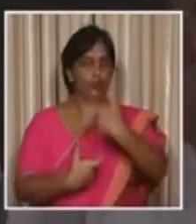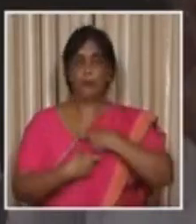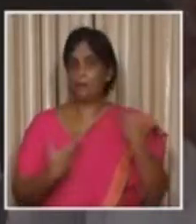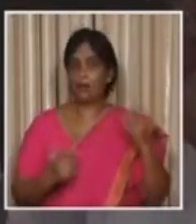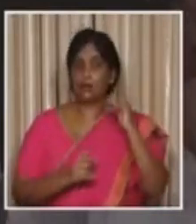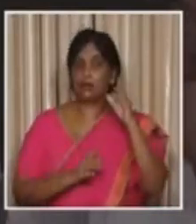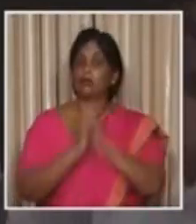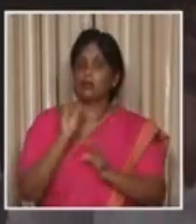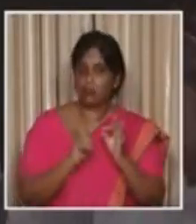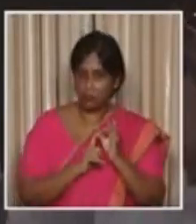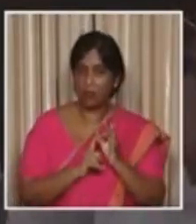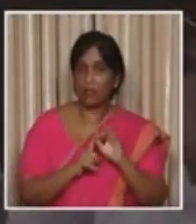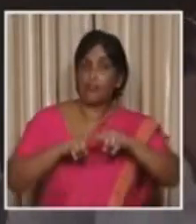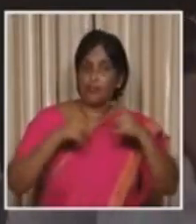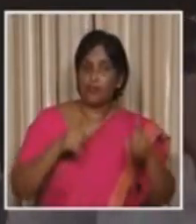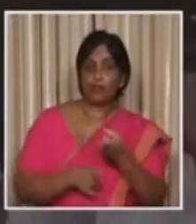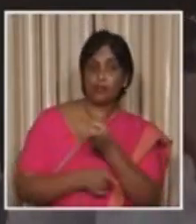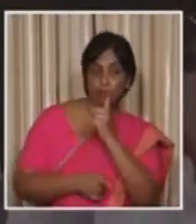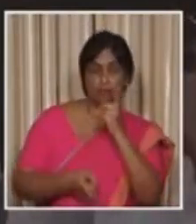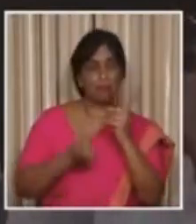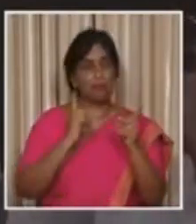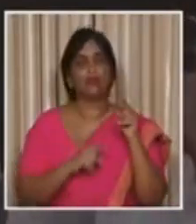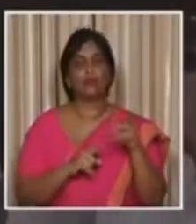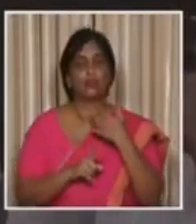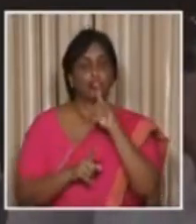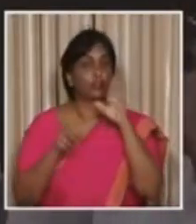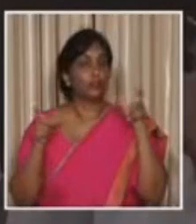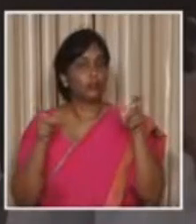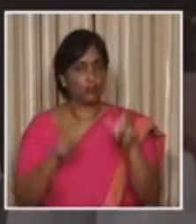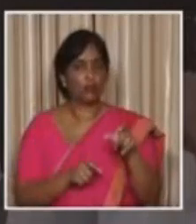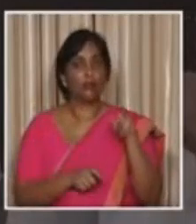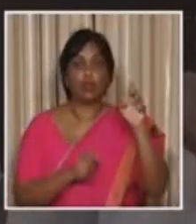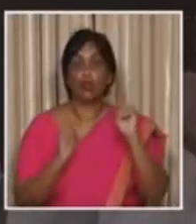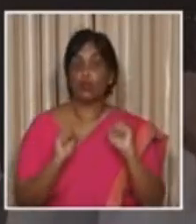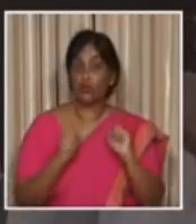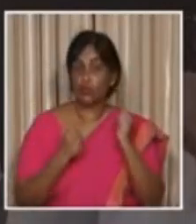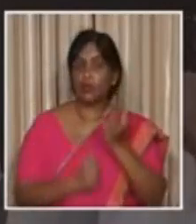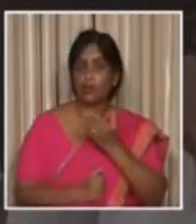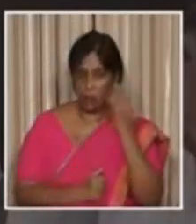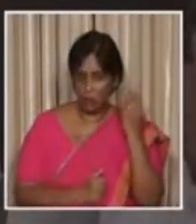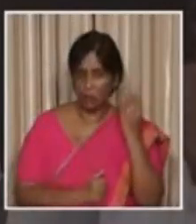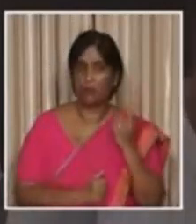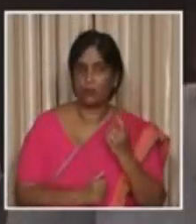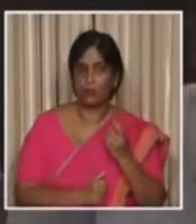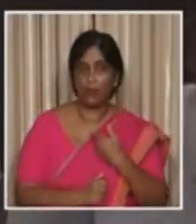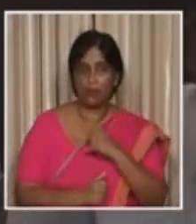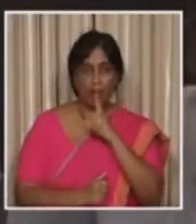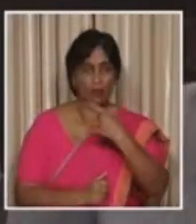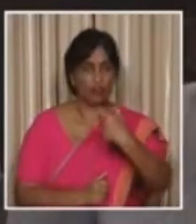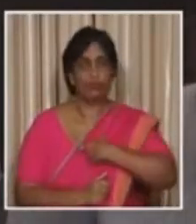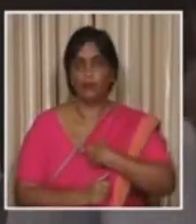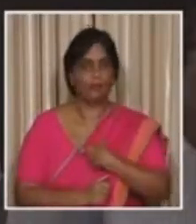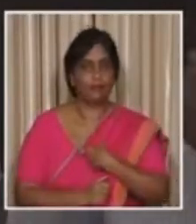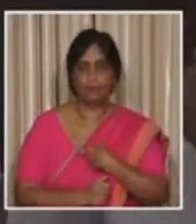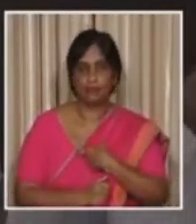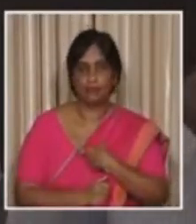නමුත් සමහර මන්ත්‍රීවරුන්ට වෙන වෙන විදියට තර්ජන කළා කටවල් වහන්න උත්සාහ ගන්න පුළුවන්. අපේ කටවල් වහන්න පුළුවන්